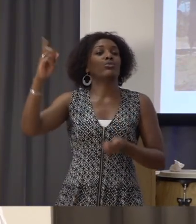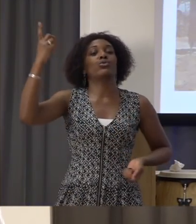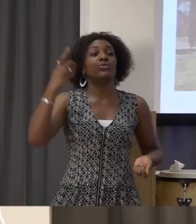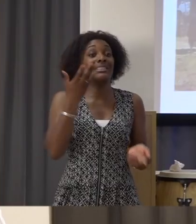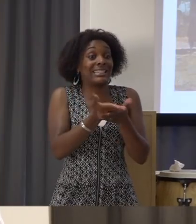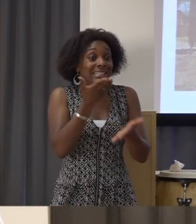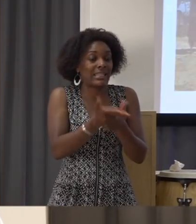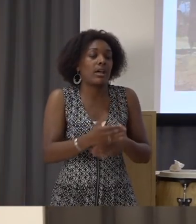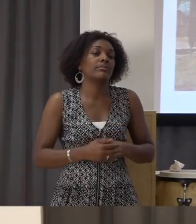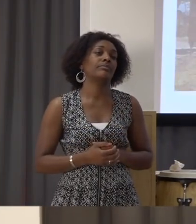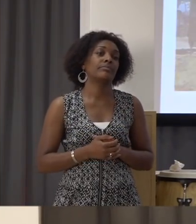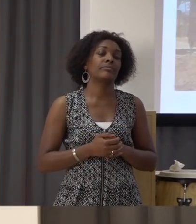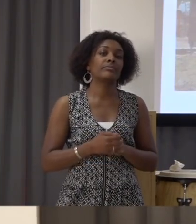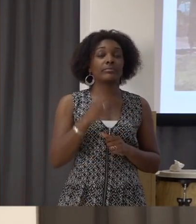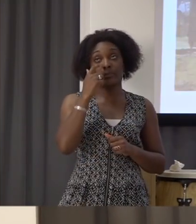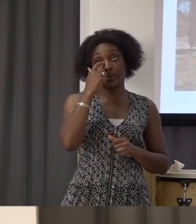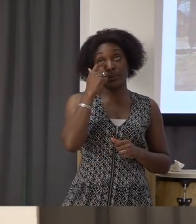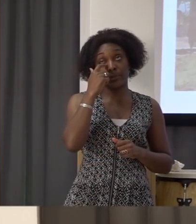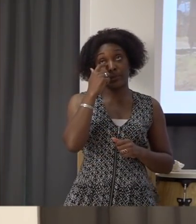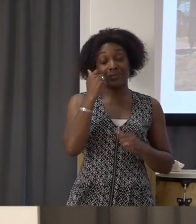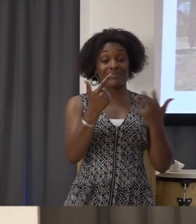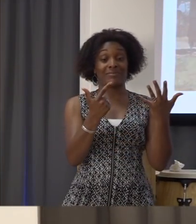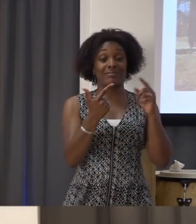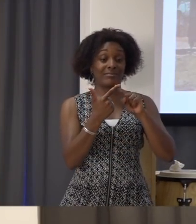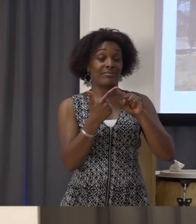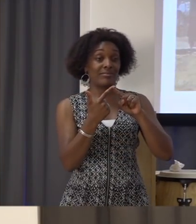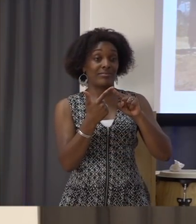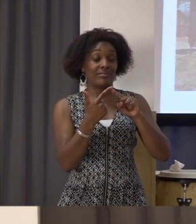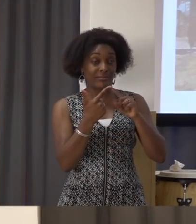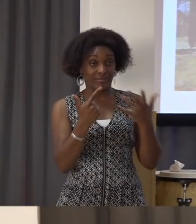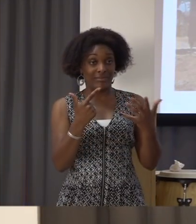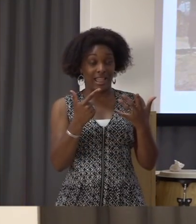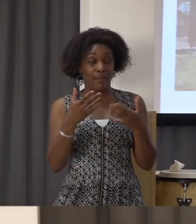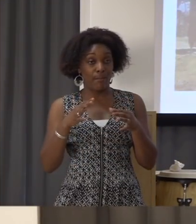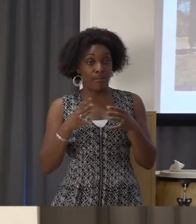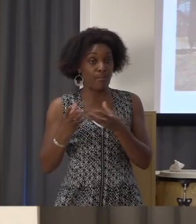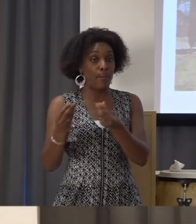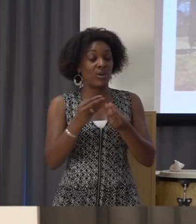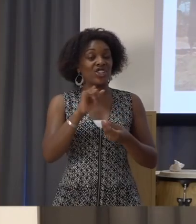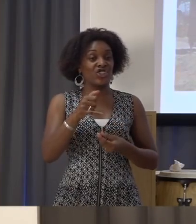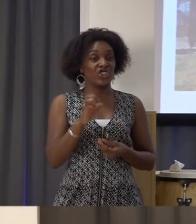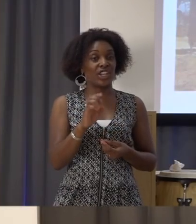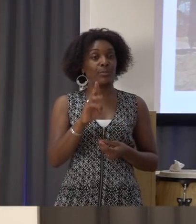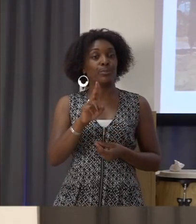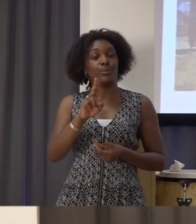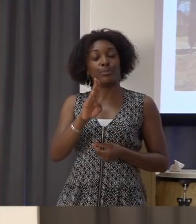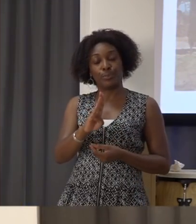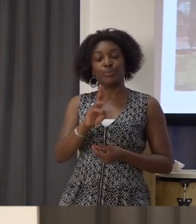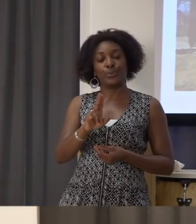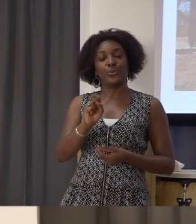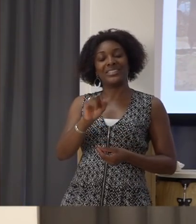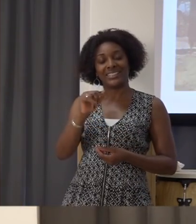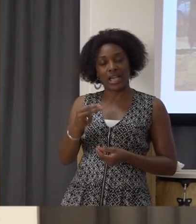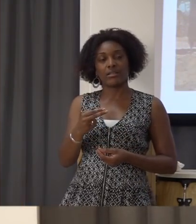L'influence de l'esprit des Jébuséens se manifeste par une dévalorisation avec humiliation.